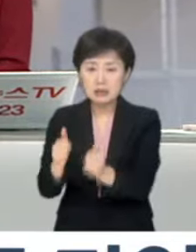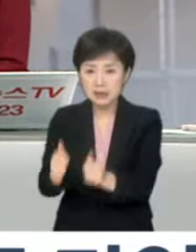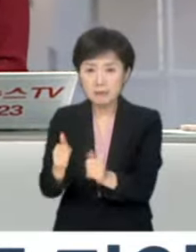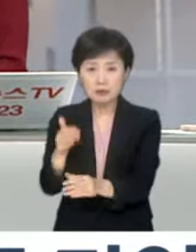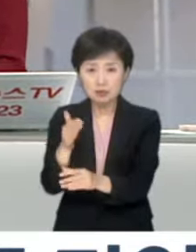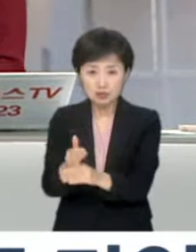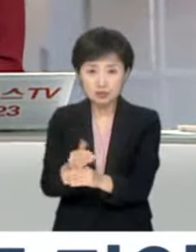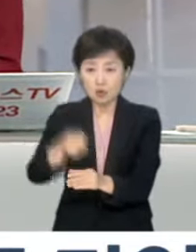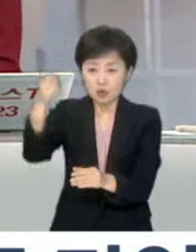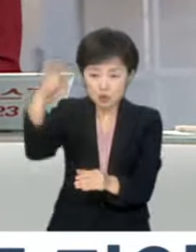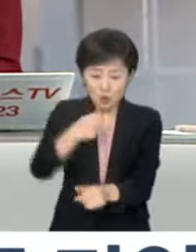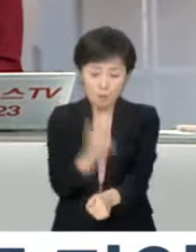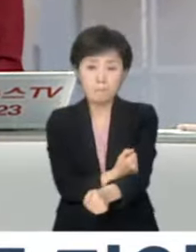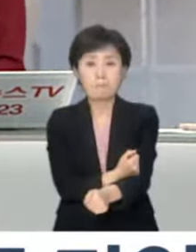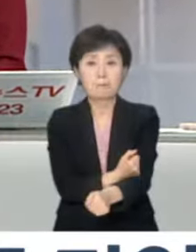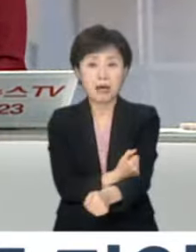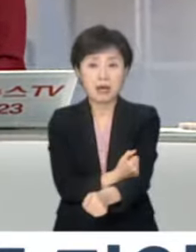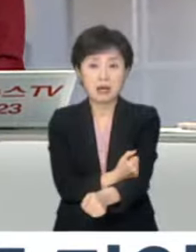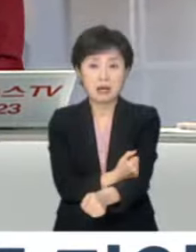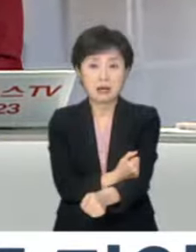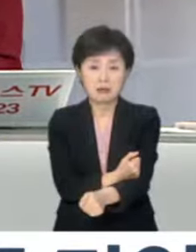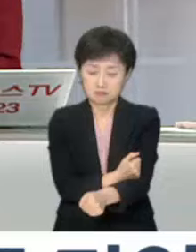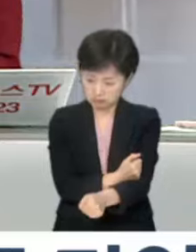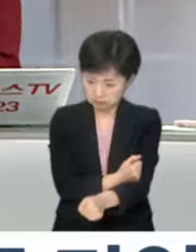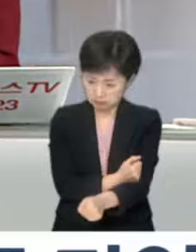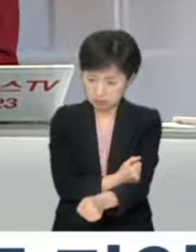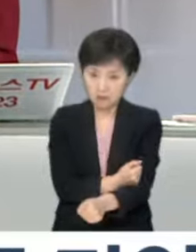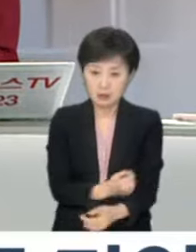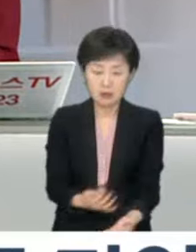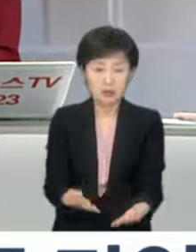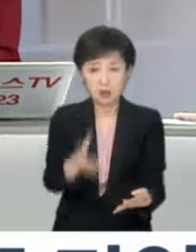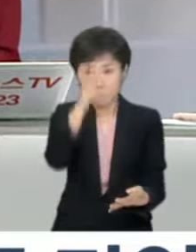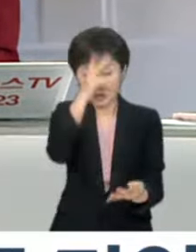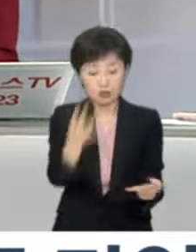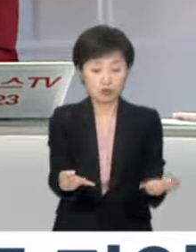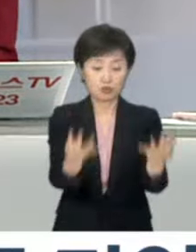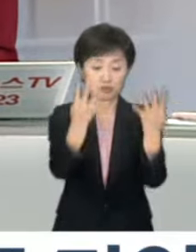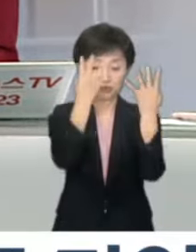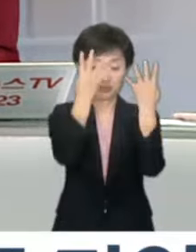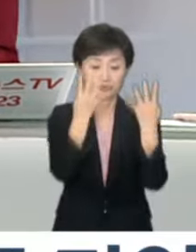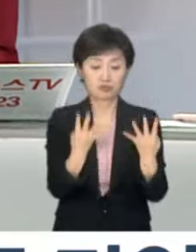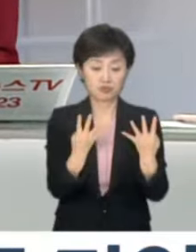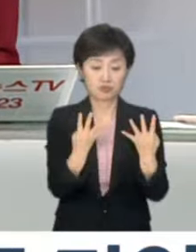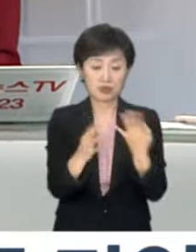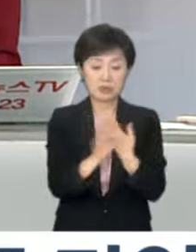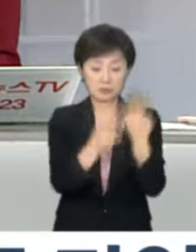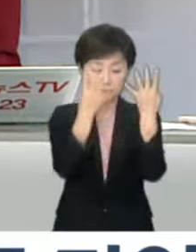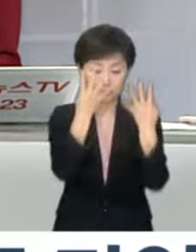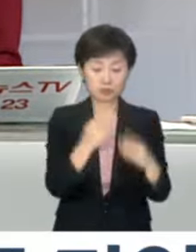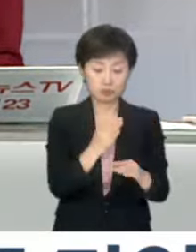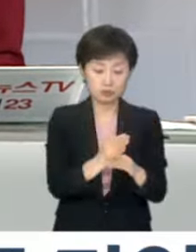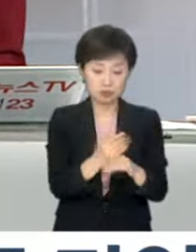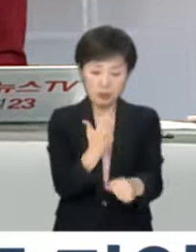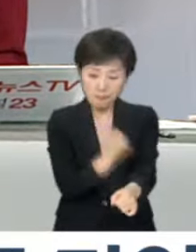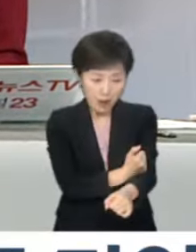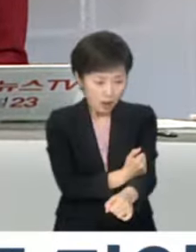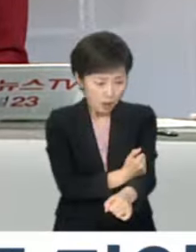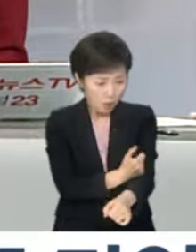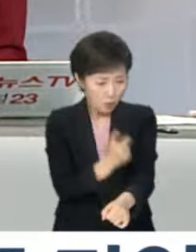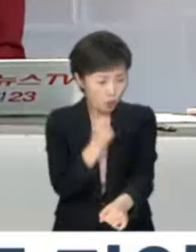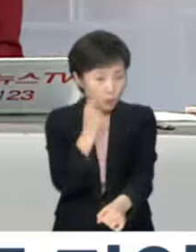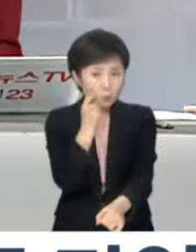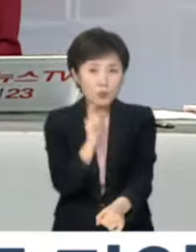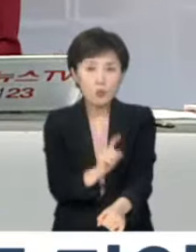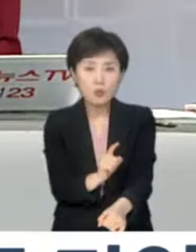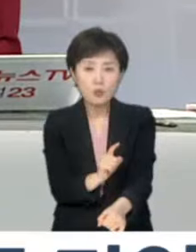댄 것으로 확인돼서 논란이 일고 있는데 이 주목할 점이 뭐냐면 구치소에서 이제 어떻게 마약을 했을까, 네. 손을